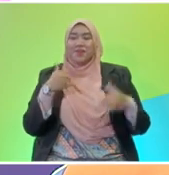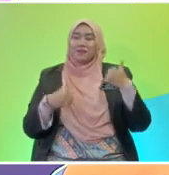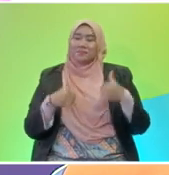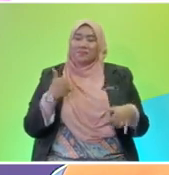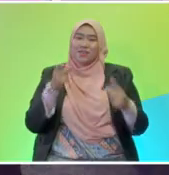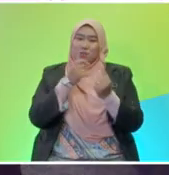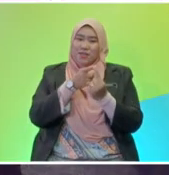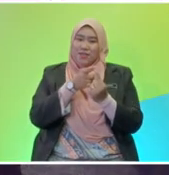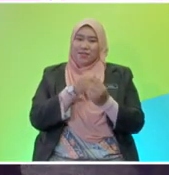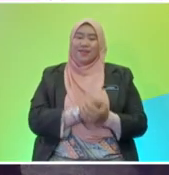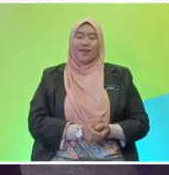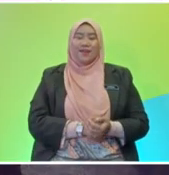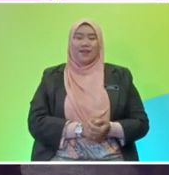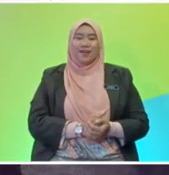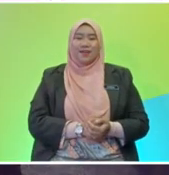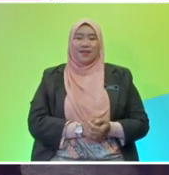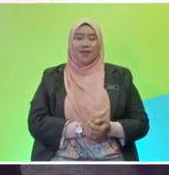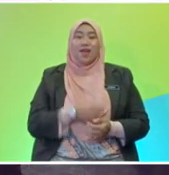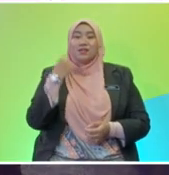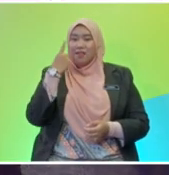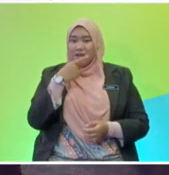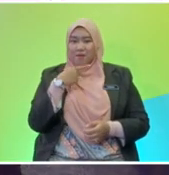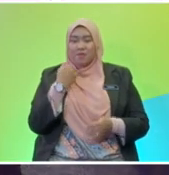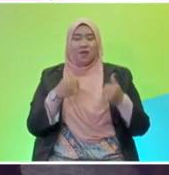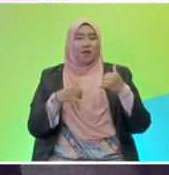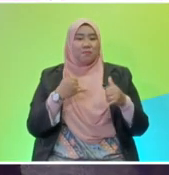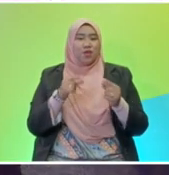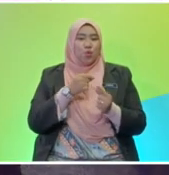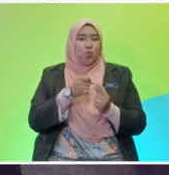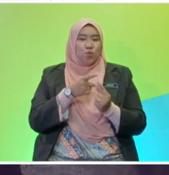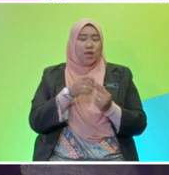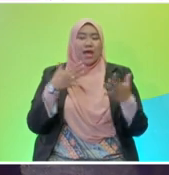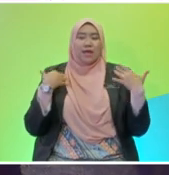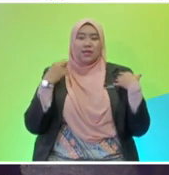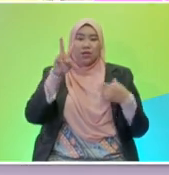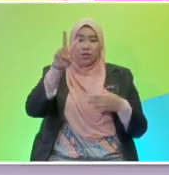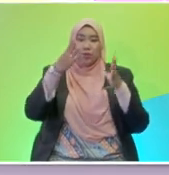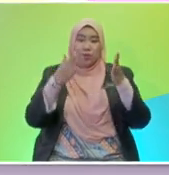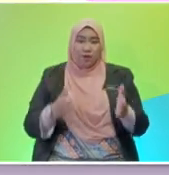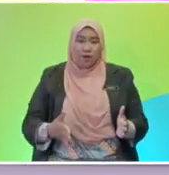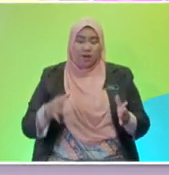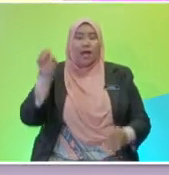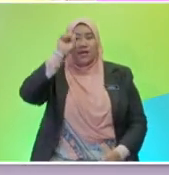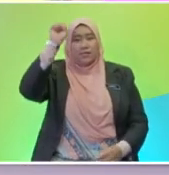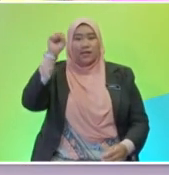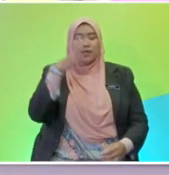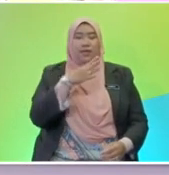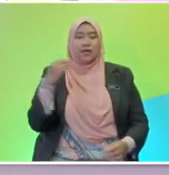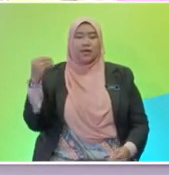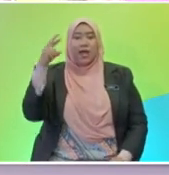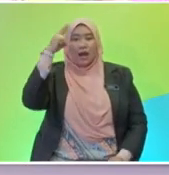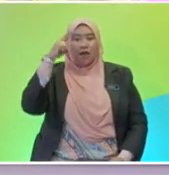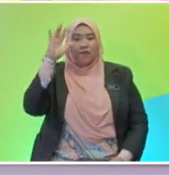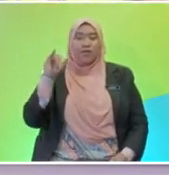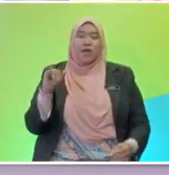siapa yang main guli ada dua orang di sini Cikgu Sani dan Raffi